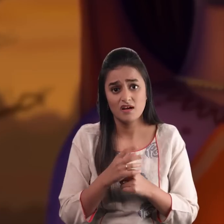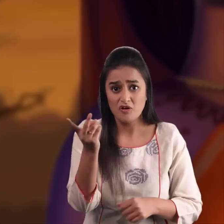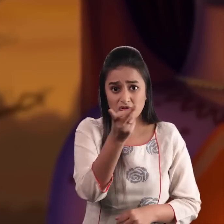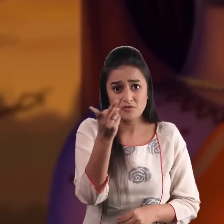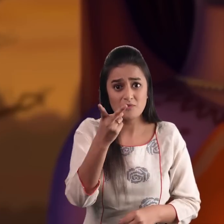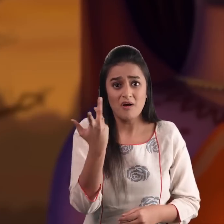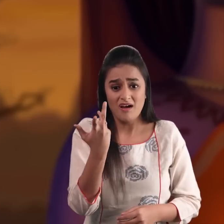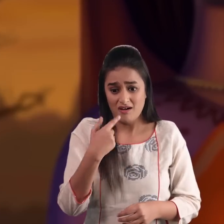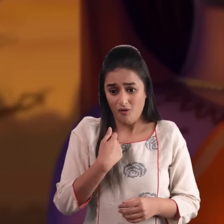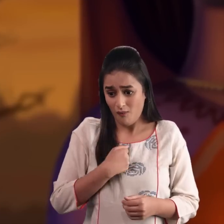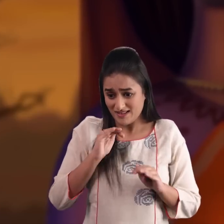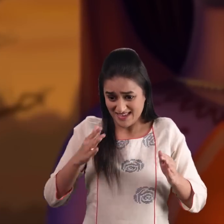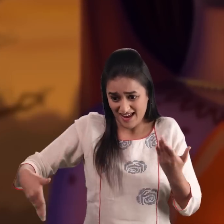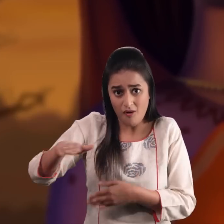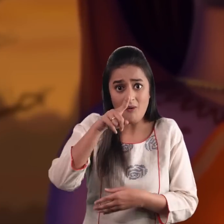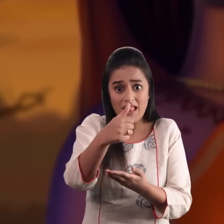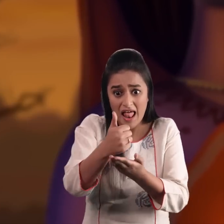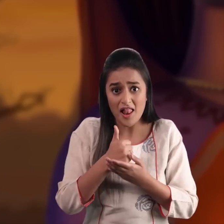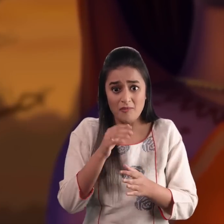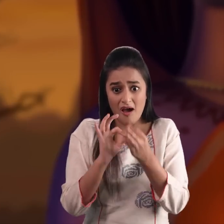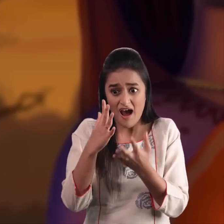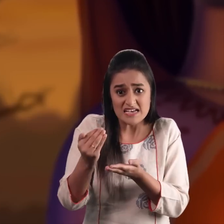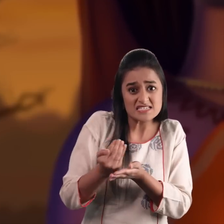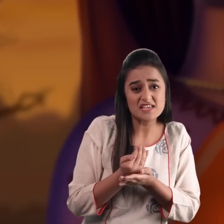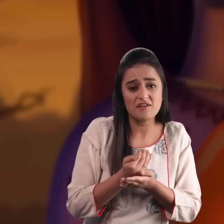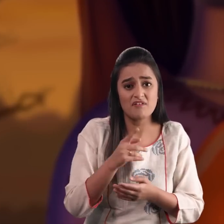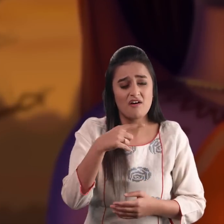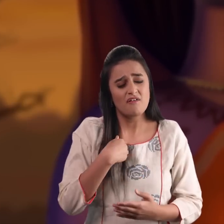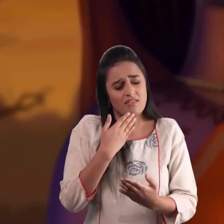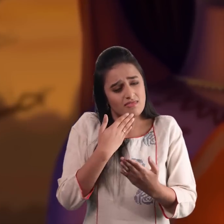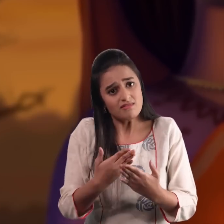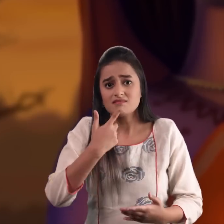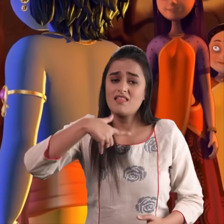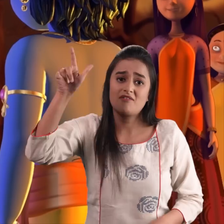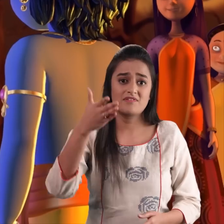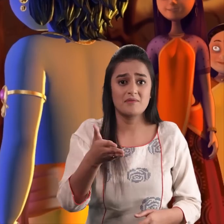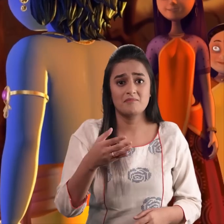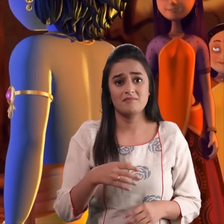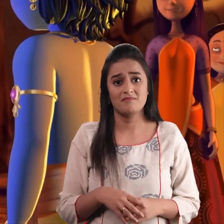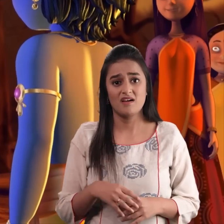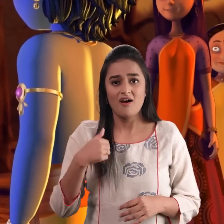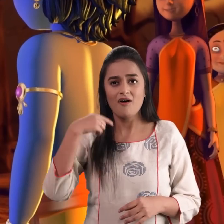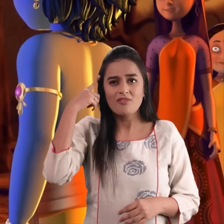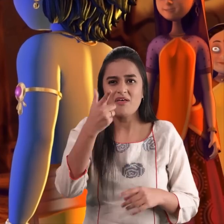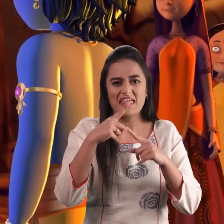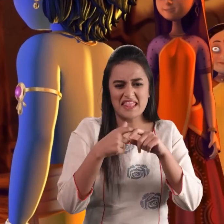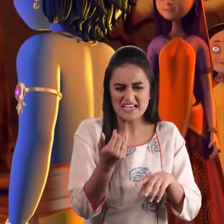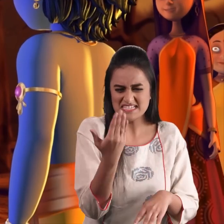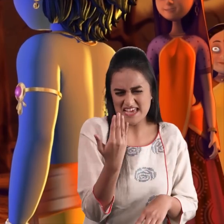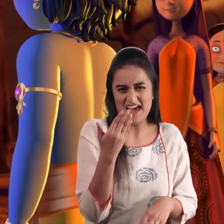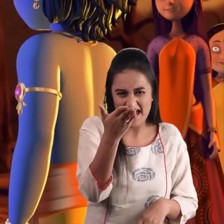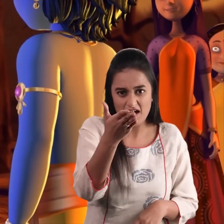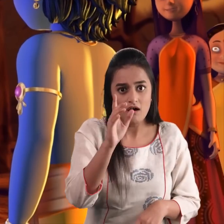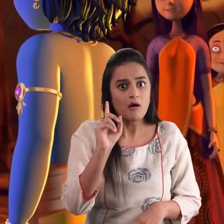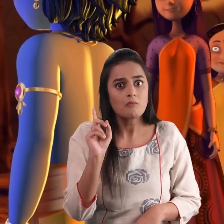तुम दोनों ने हमारे बच्चों को वन की आग से बचाया। हम सदा तुम्हारी आभारी रहेंगी। हम तो तुम्हें कर वसूली करने वाला